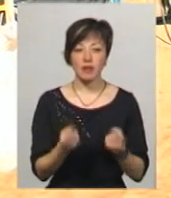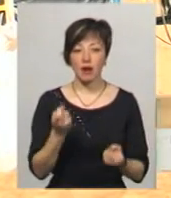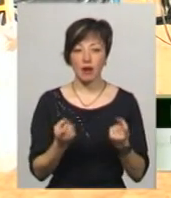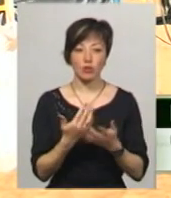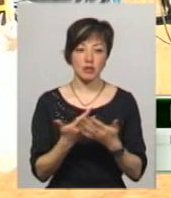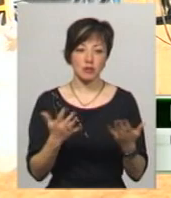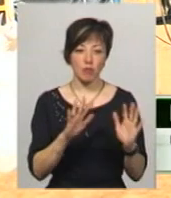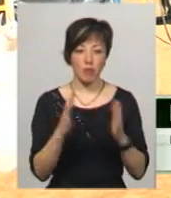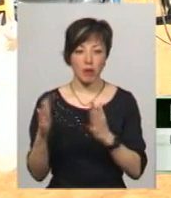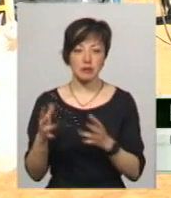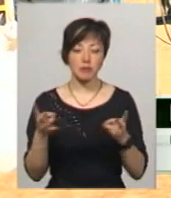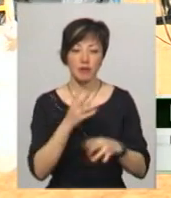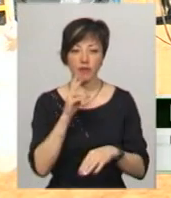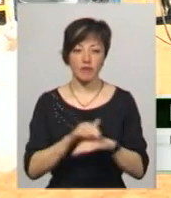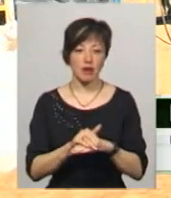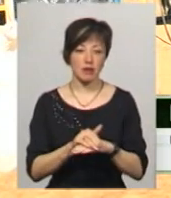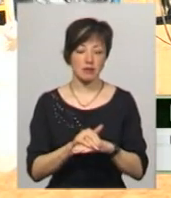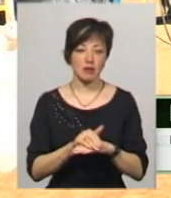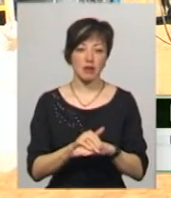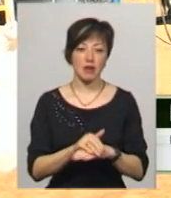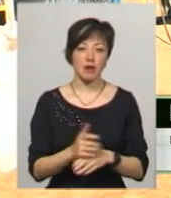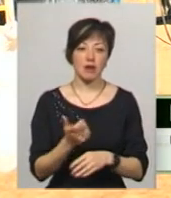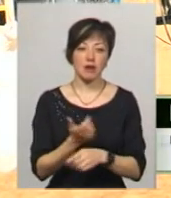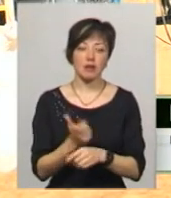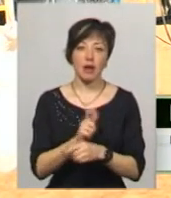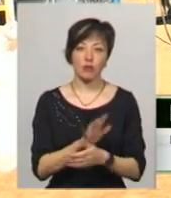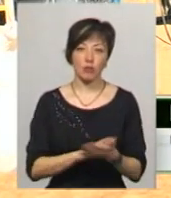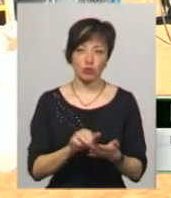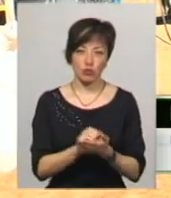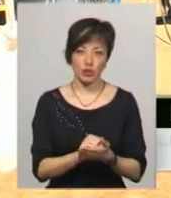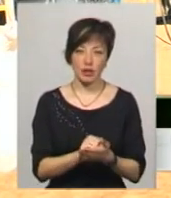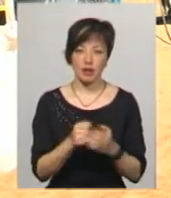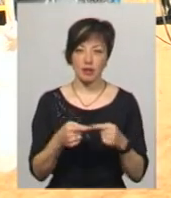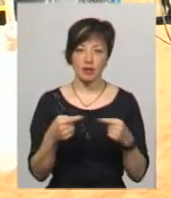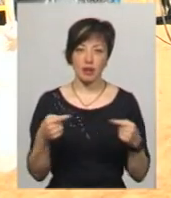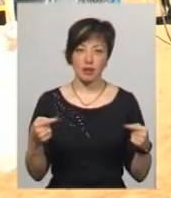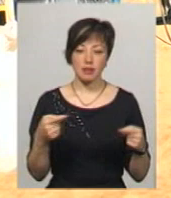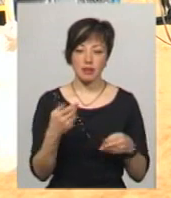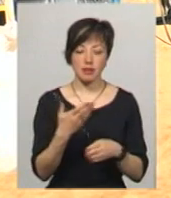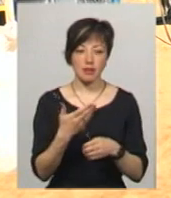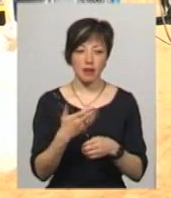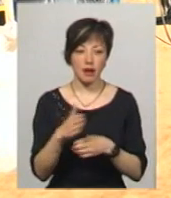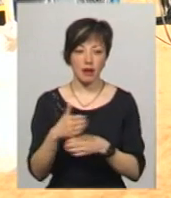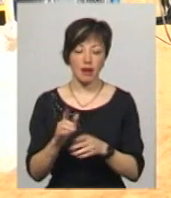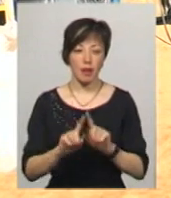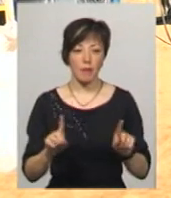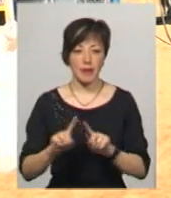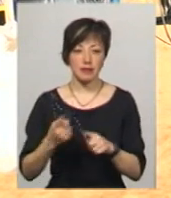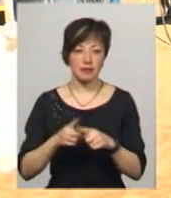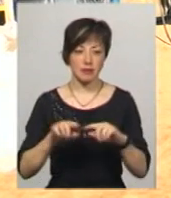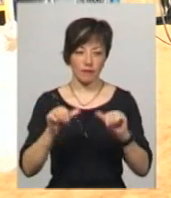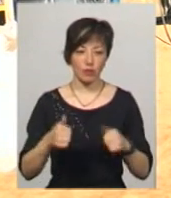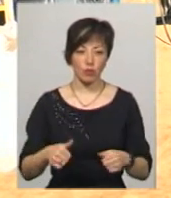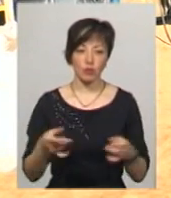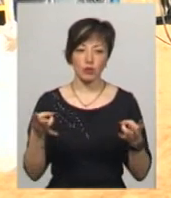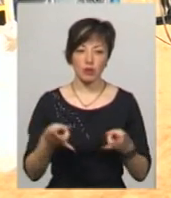такі моменти, де виявляється вже надто пошкоджені деталі, надто пошкоджені елементи цих фігур,